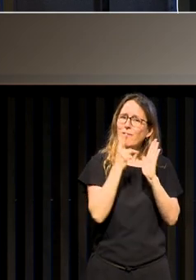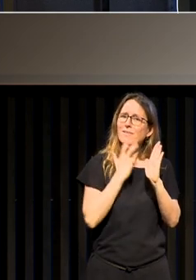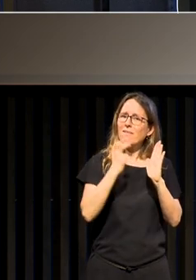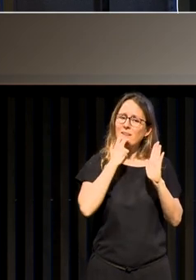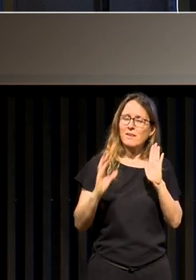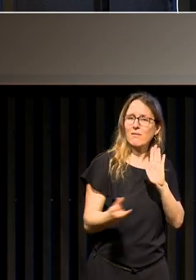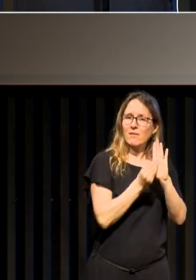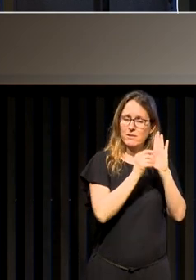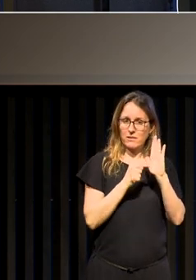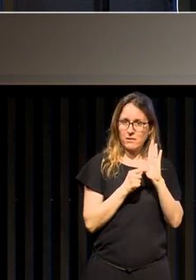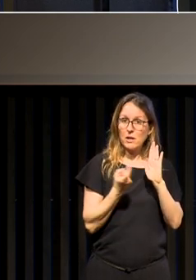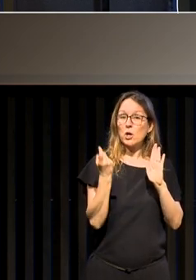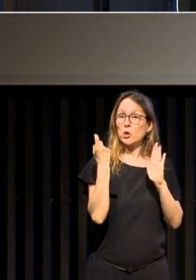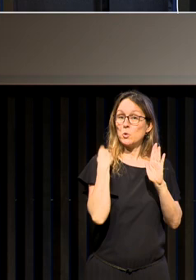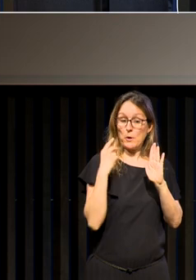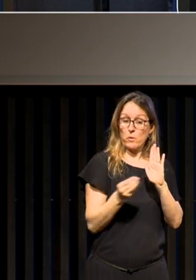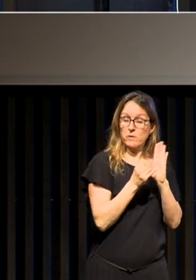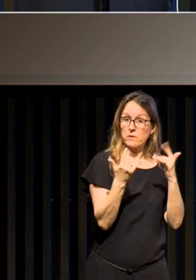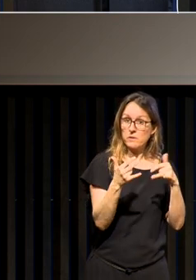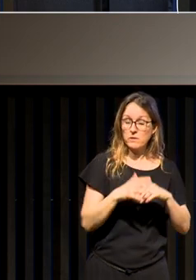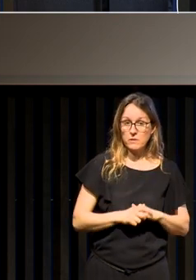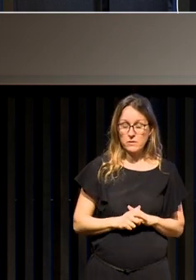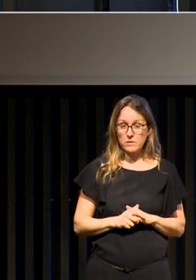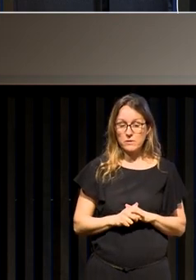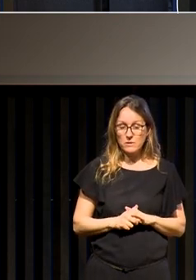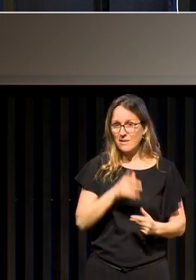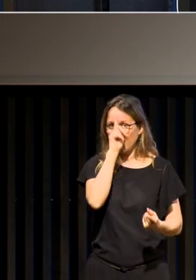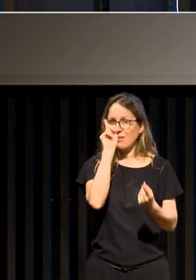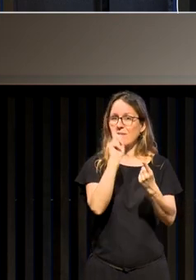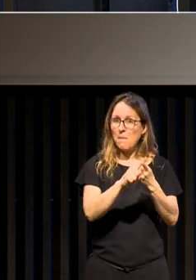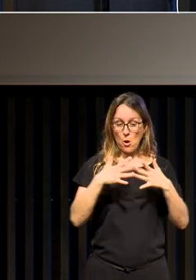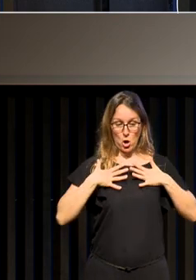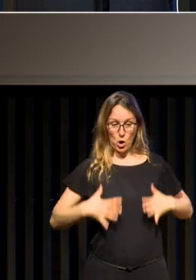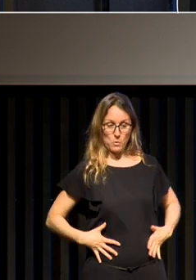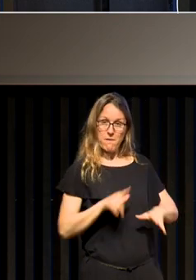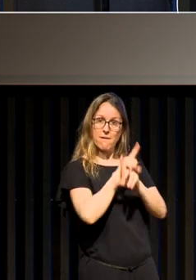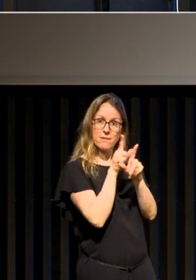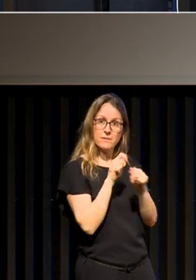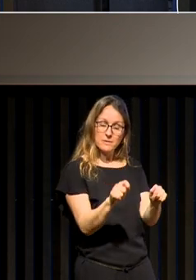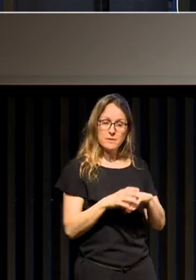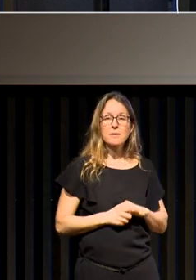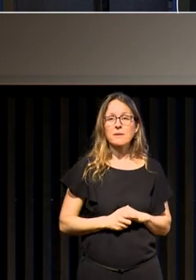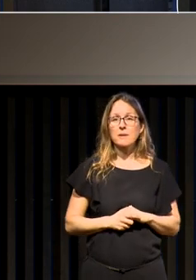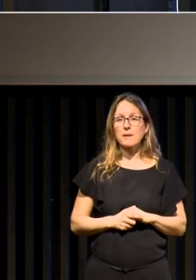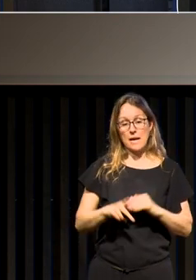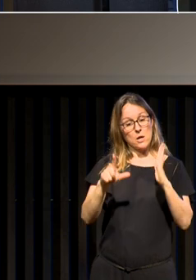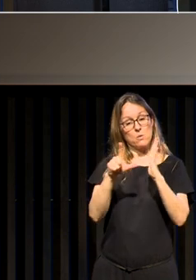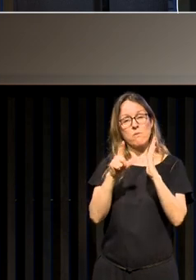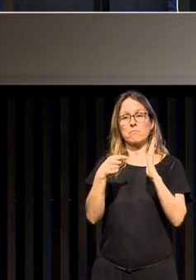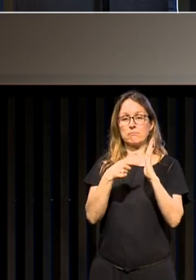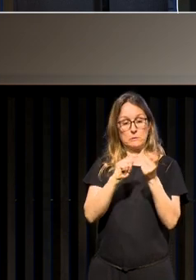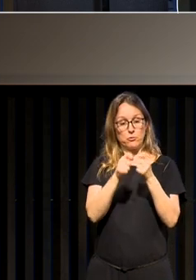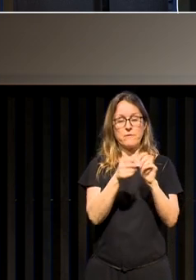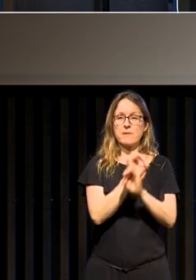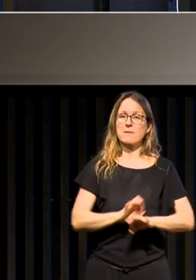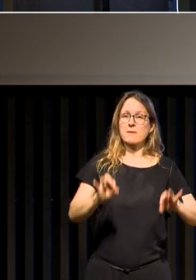avait juste le numéro antérieur relatif au respect du corps humain. Et c'est cette loi qui n'a pas été modifiée,